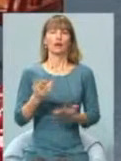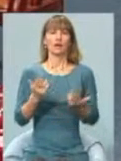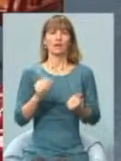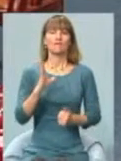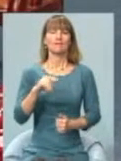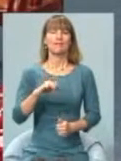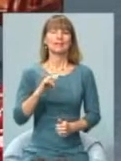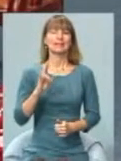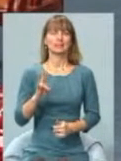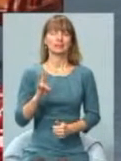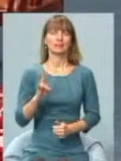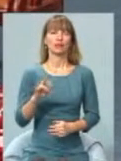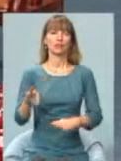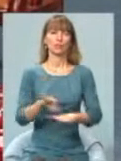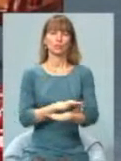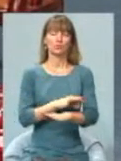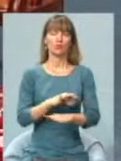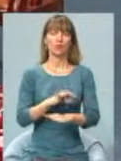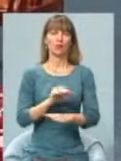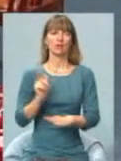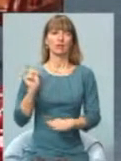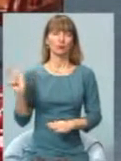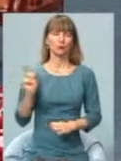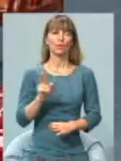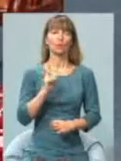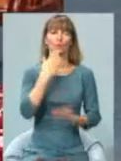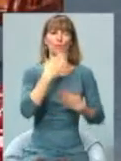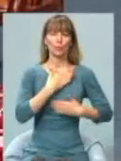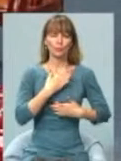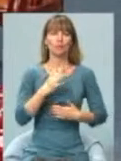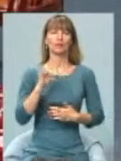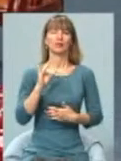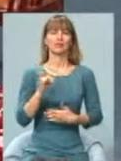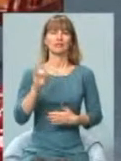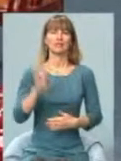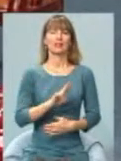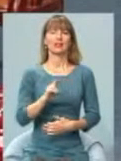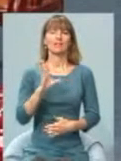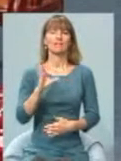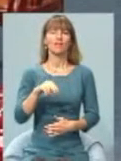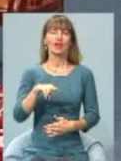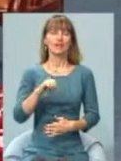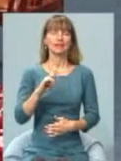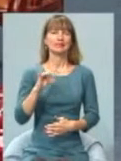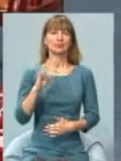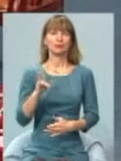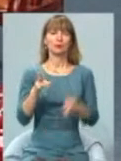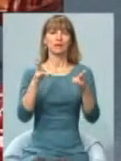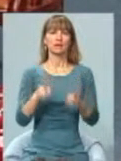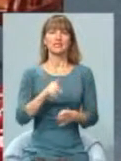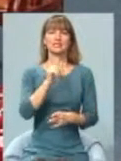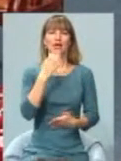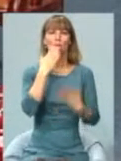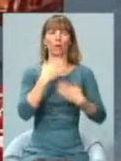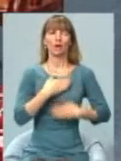пари, які взагалі кохали один одного. Ну і врешті-решт святий Валентин просто-напросто постраждав за